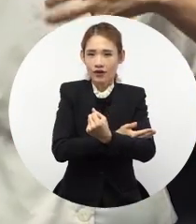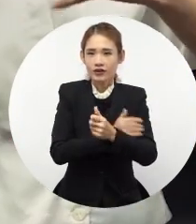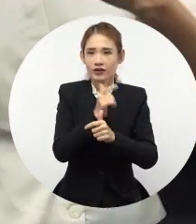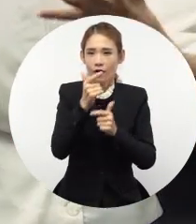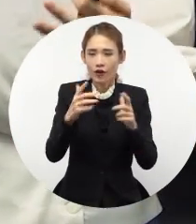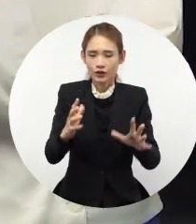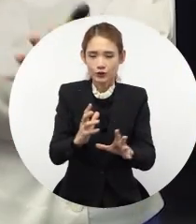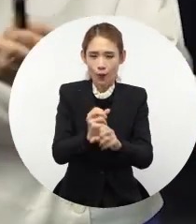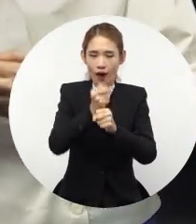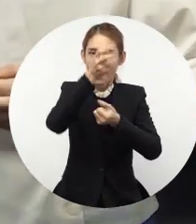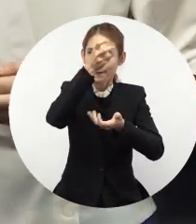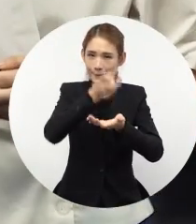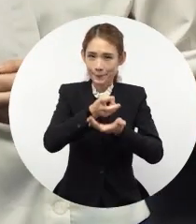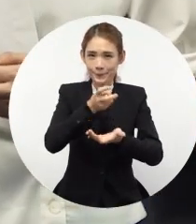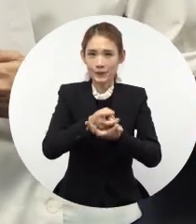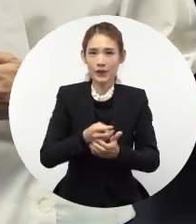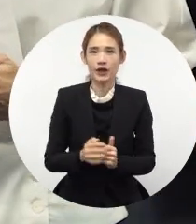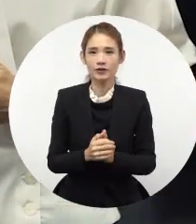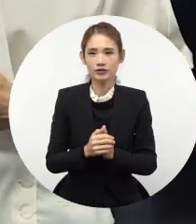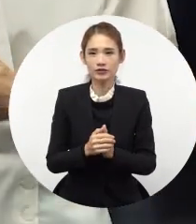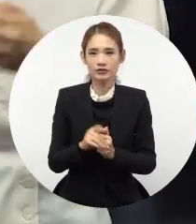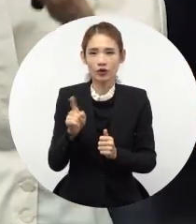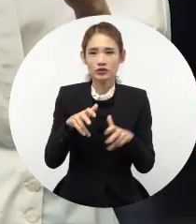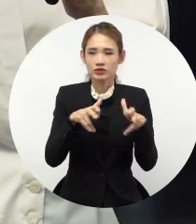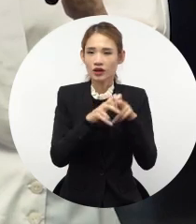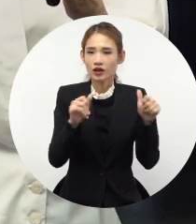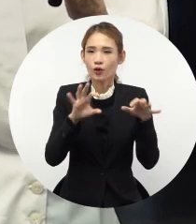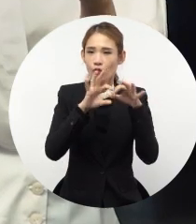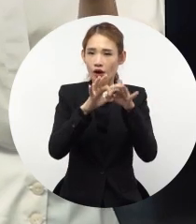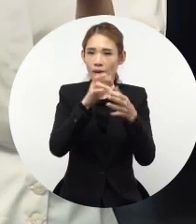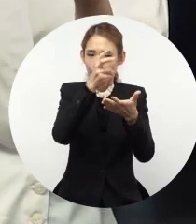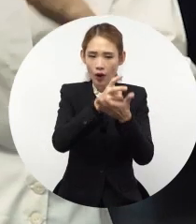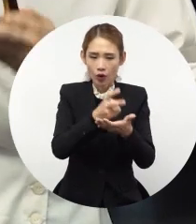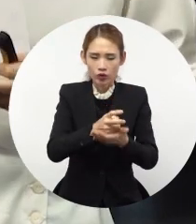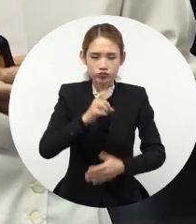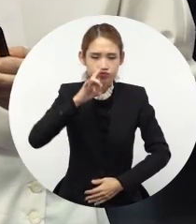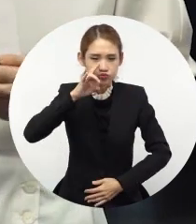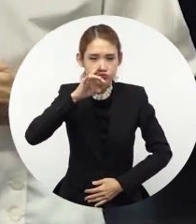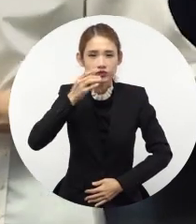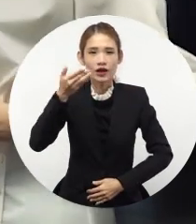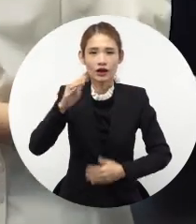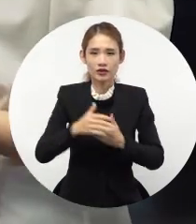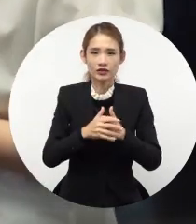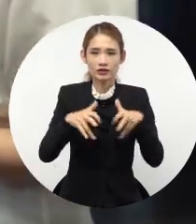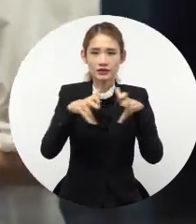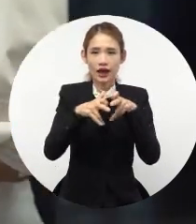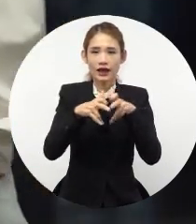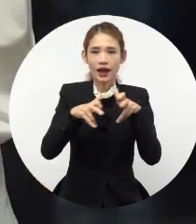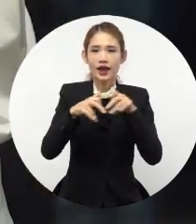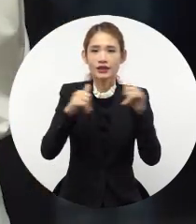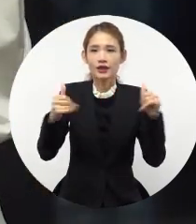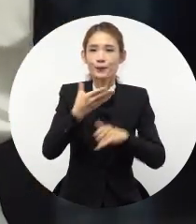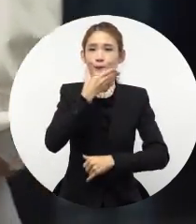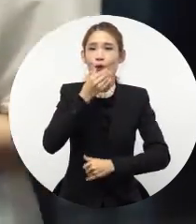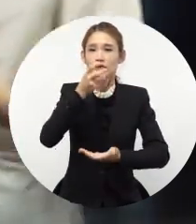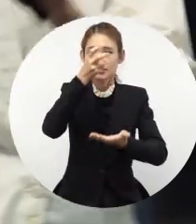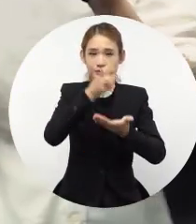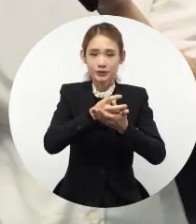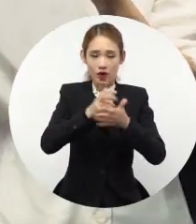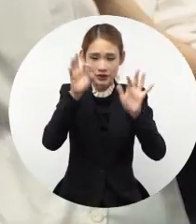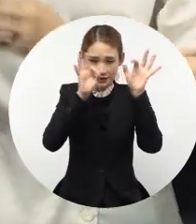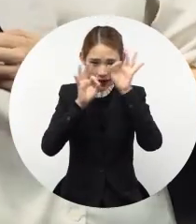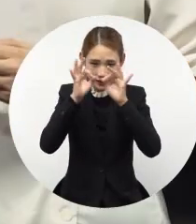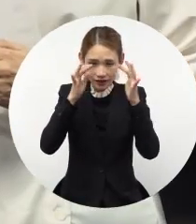관련된 종합적인 법률이라고 보시면 됩니다. 어떤 장애인과 관련된 법이 궁금하다 하면 장애인